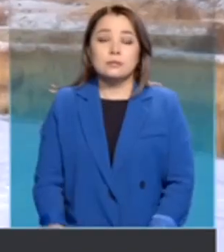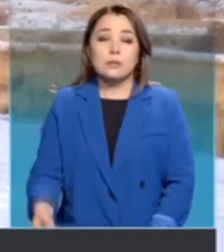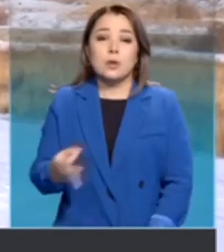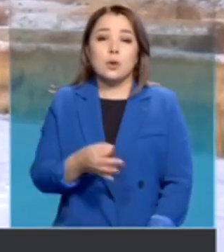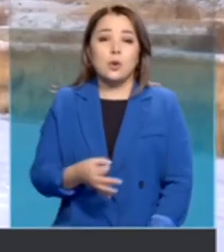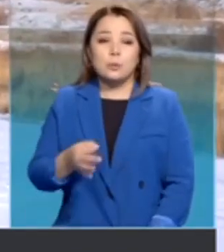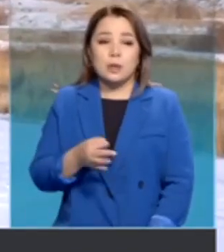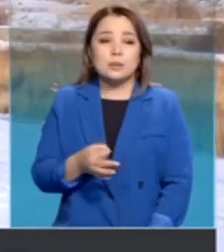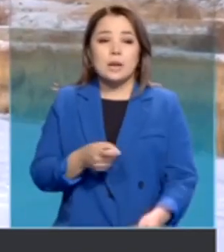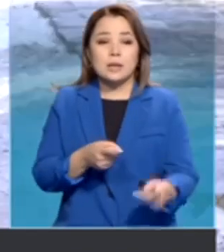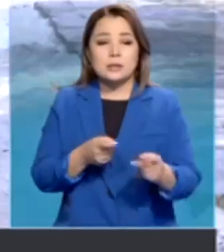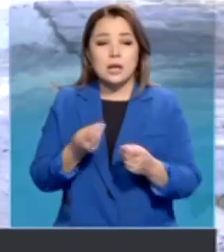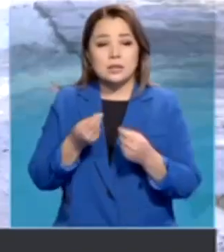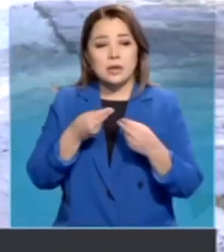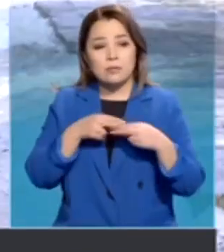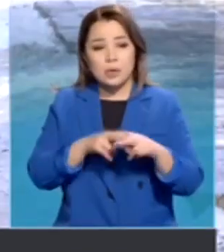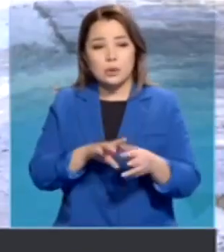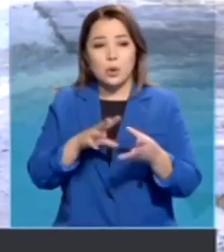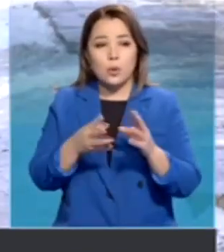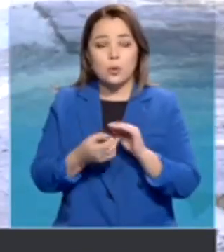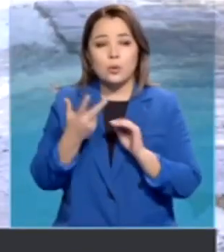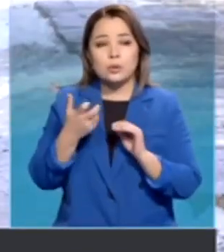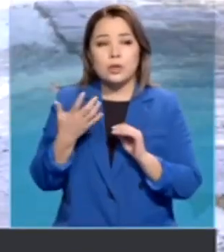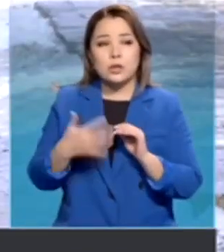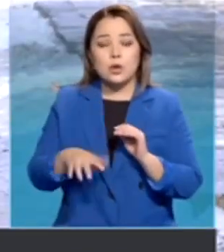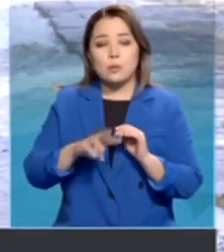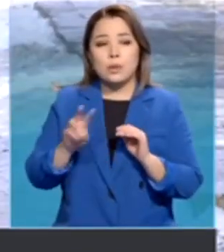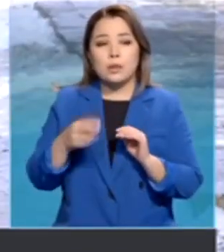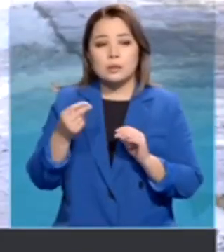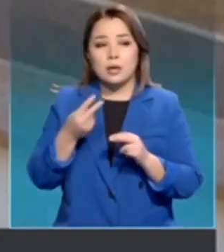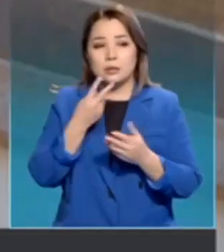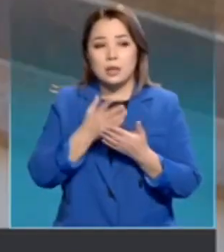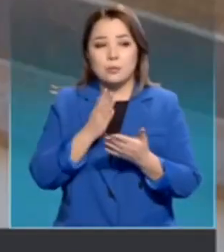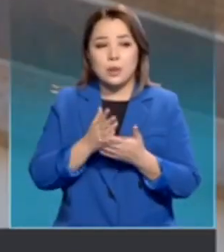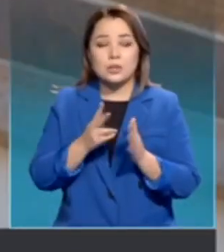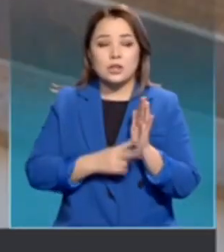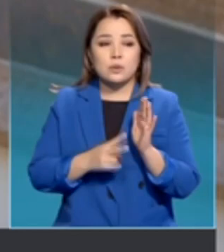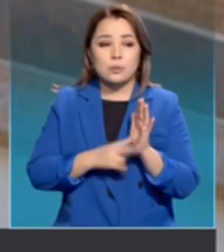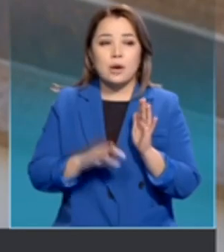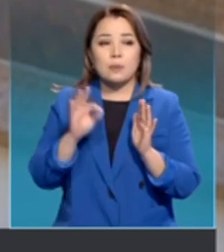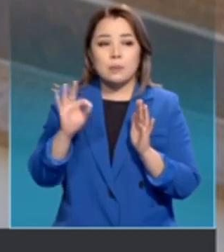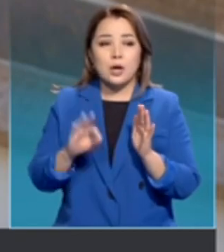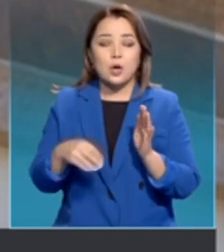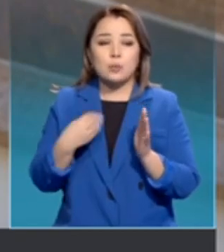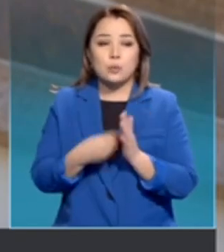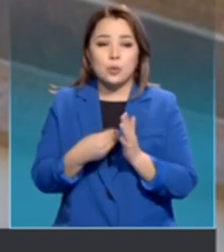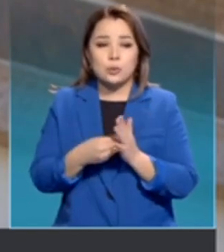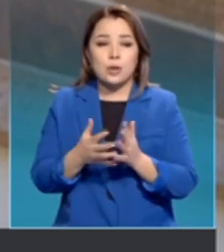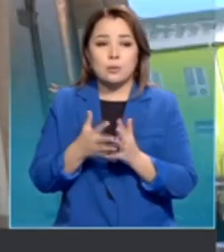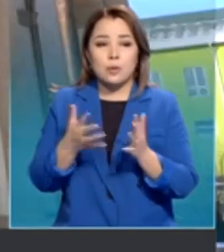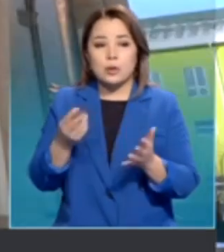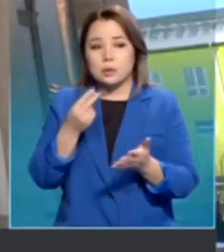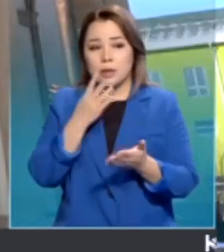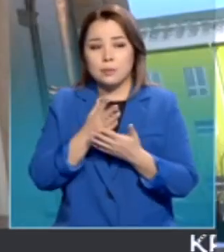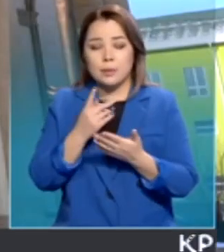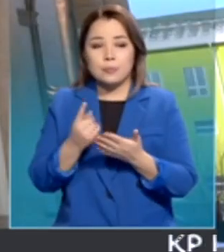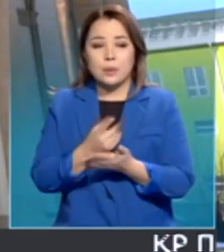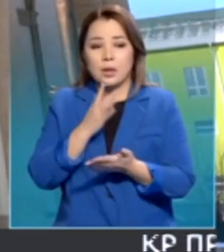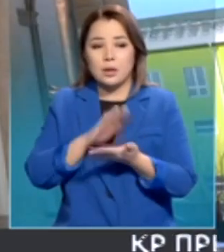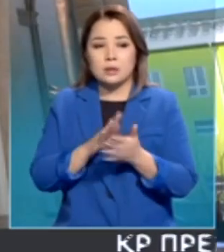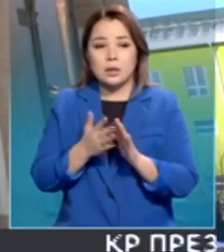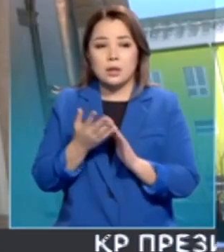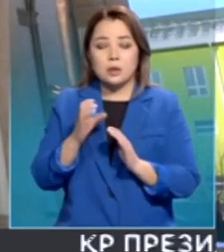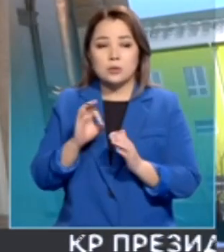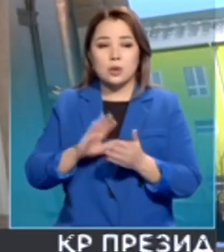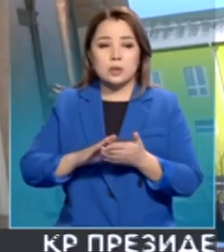Облысқа тартылған инвестиция көлемі биыл 350 миллиард теңгеге жетті. Оның 70% бюджеттен тыс қаржы көздері. Ең бірінші кезекте